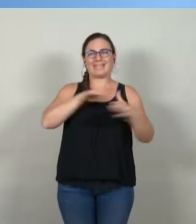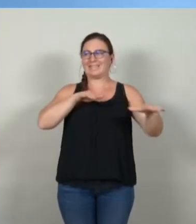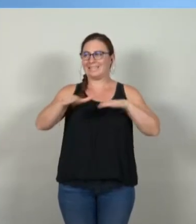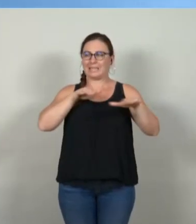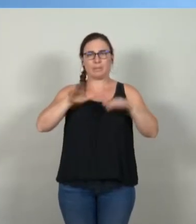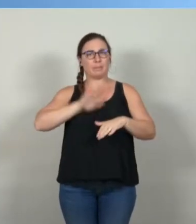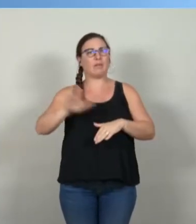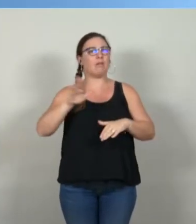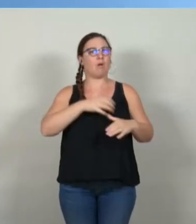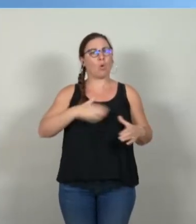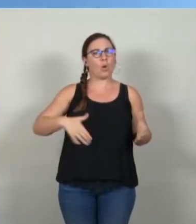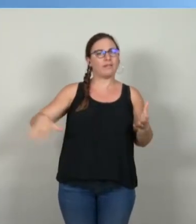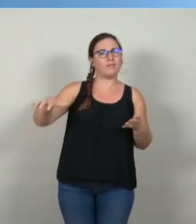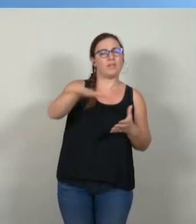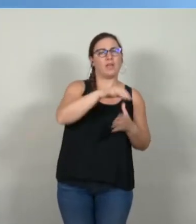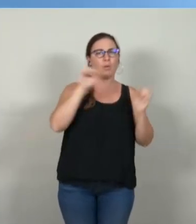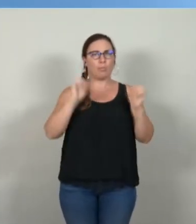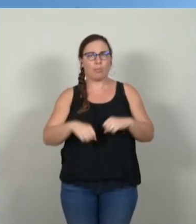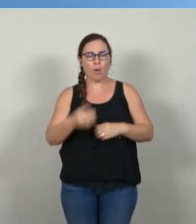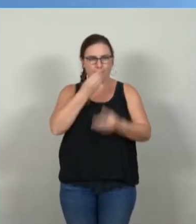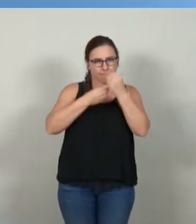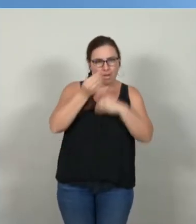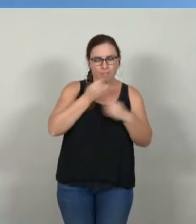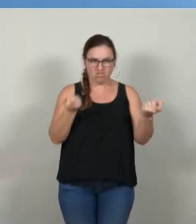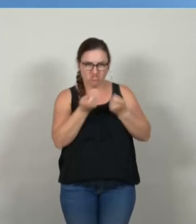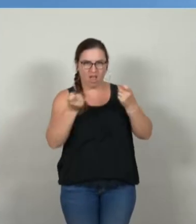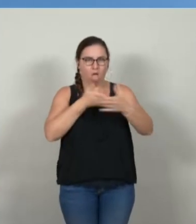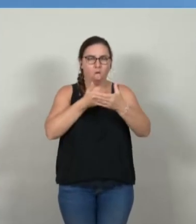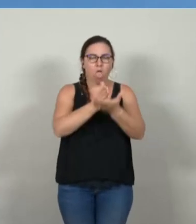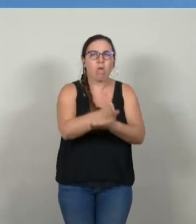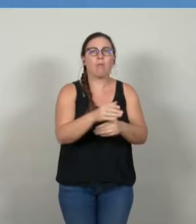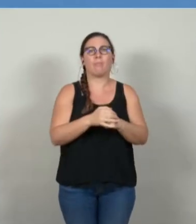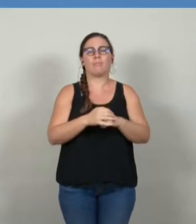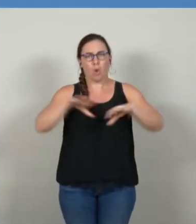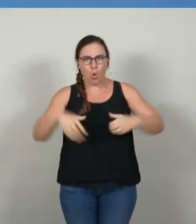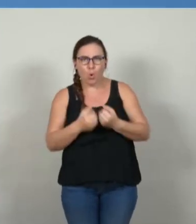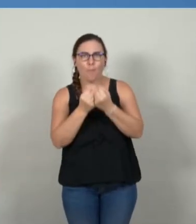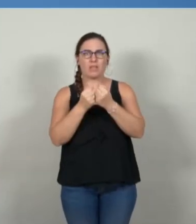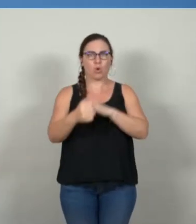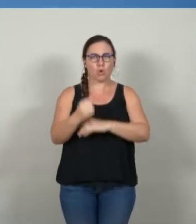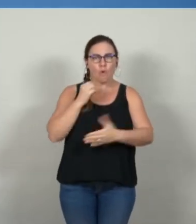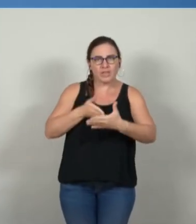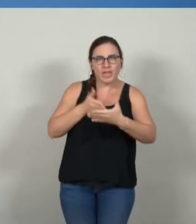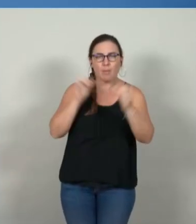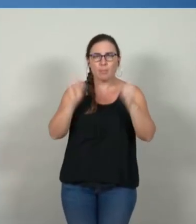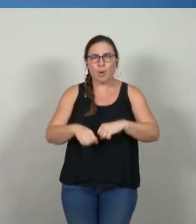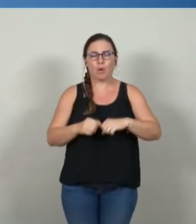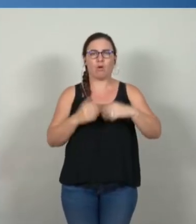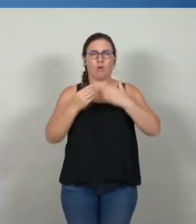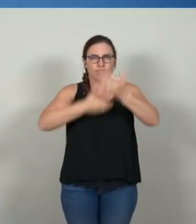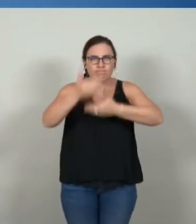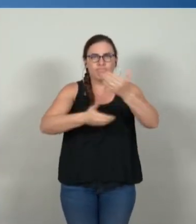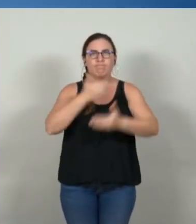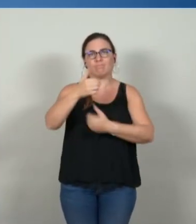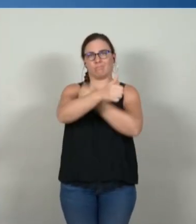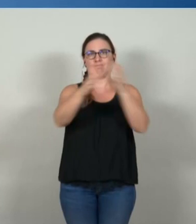ont un rôle à jouer pour développer la résilience alimentaire de leur territoire elle possède des compétences et des leviers à activer dans de nombreux domaines du système